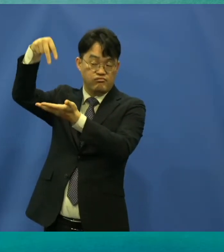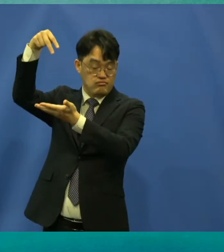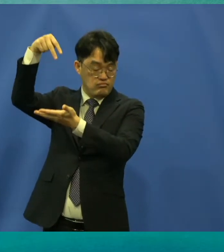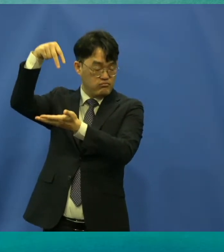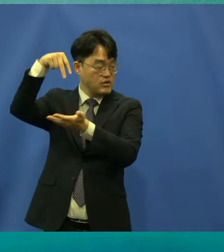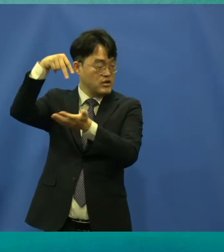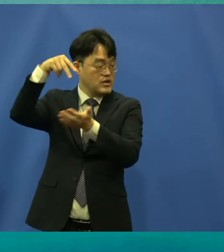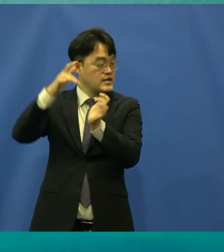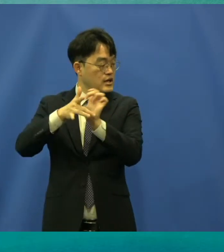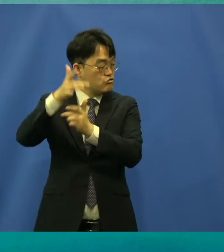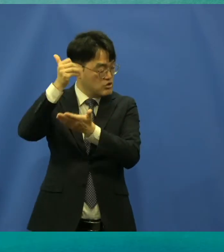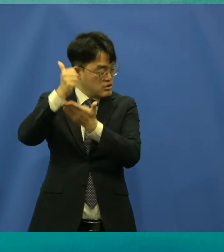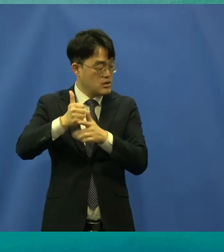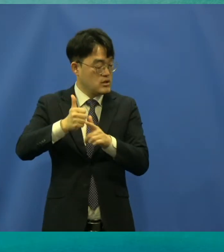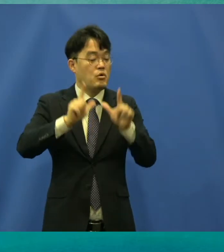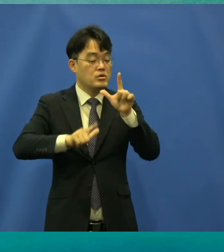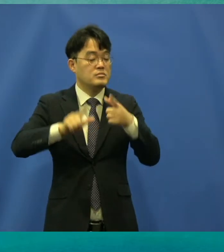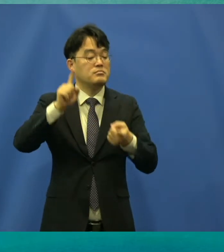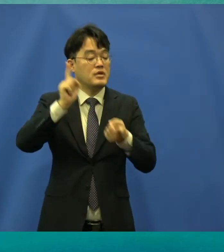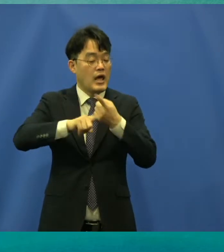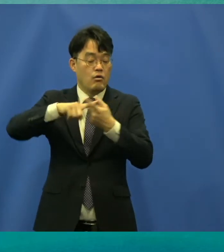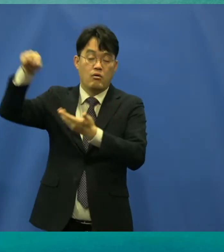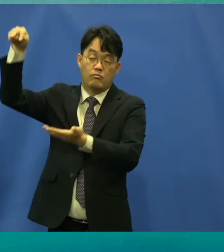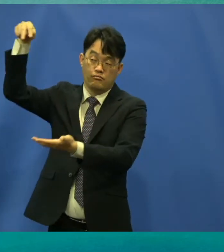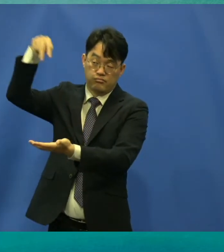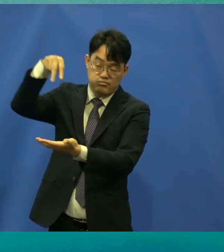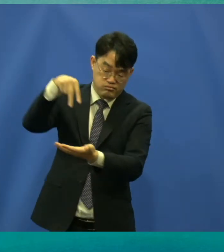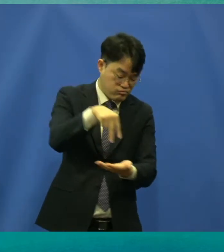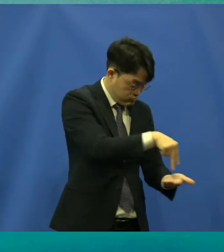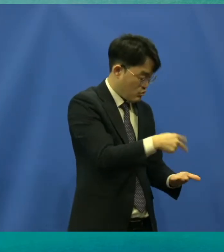그대로 오시리라.